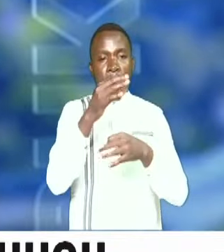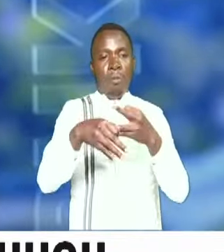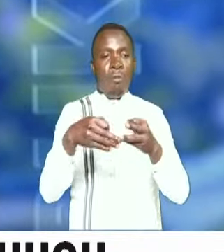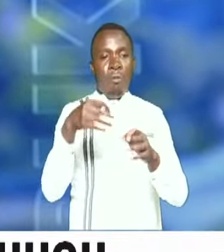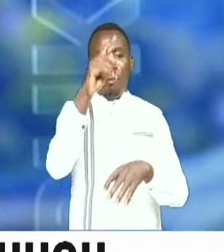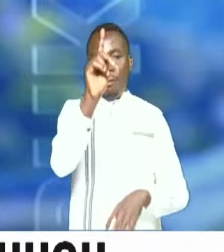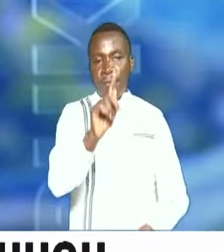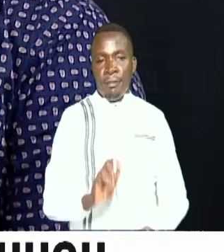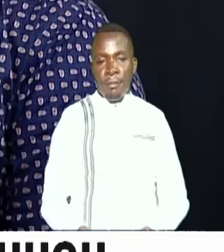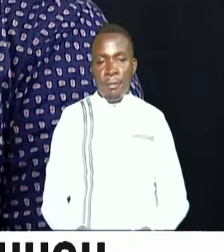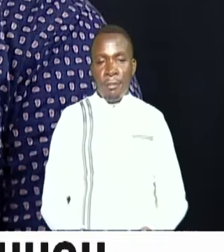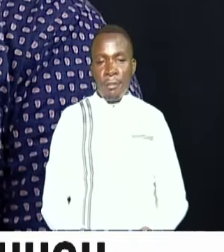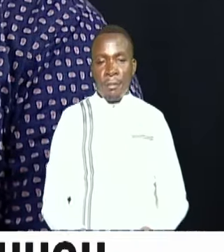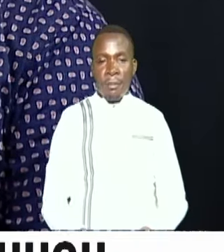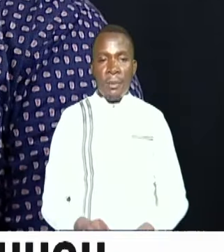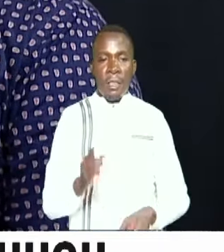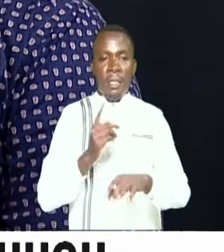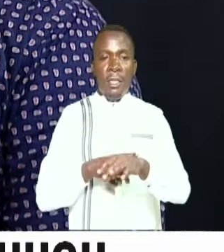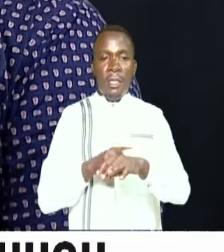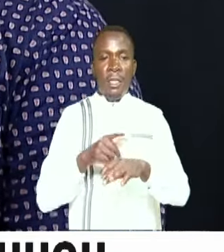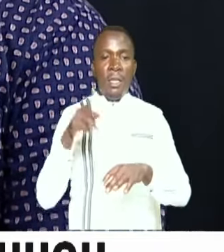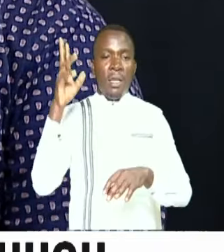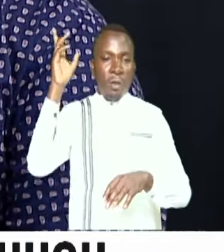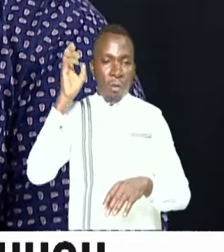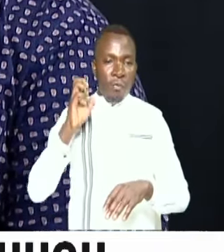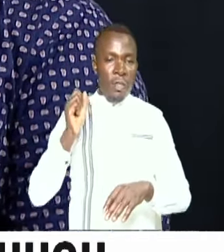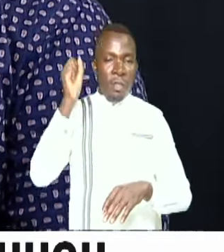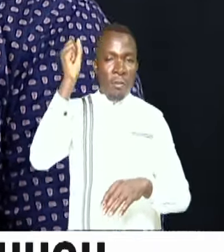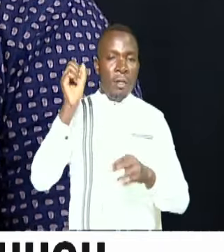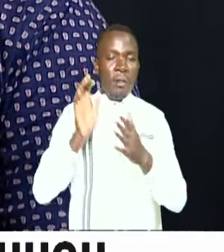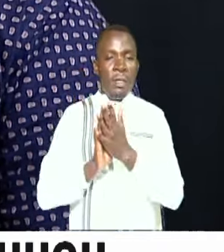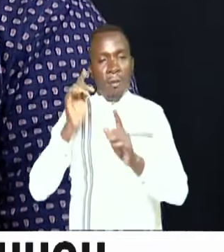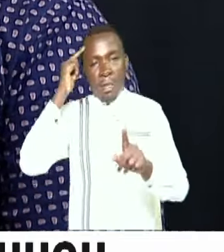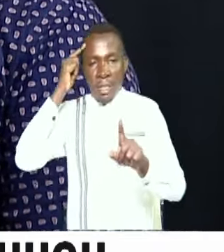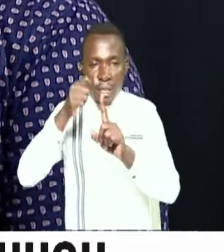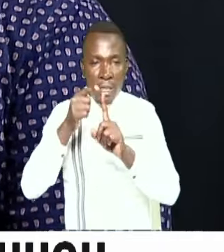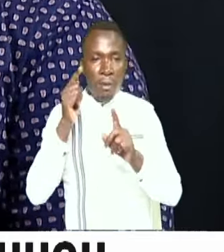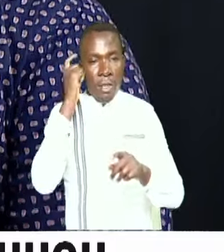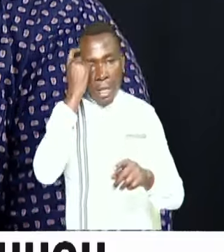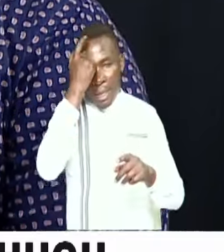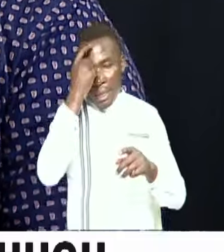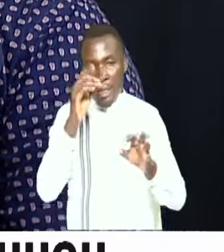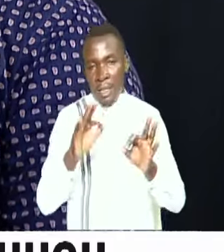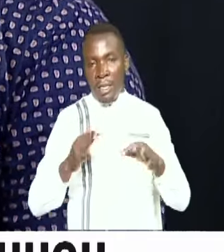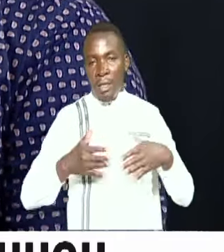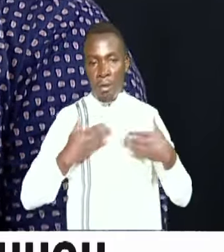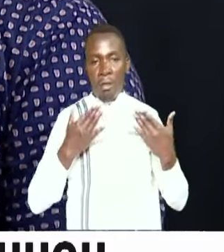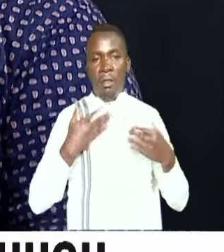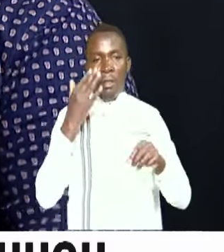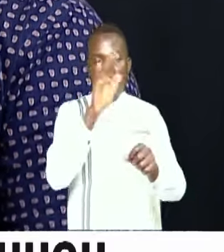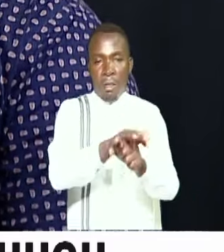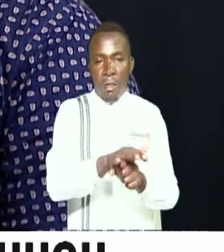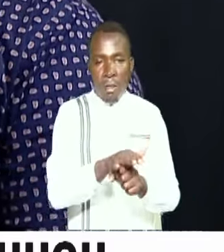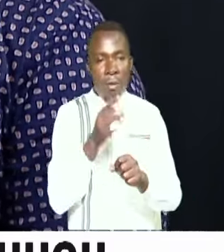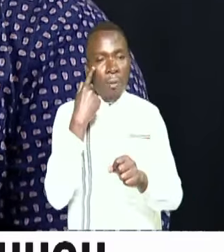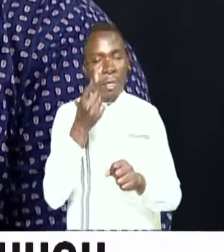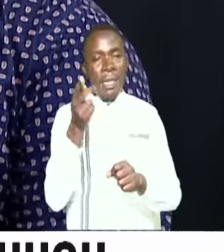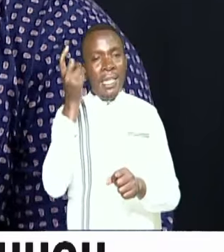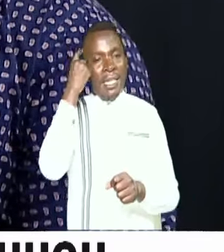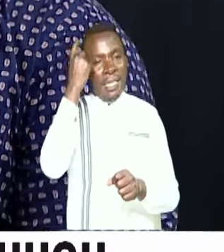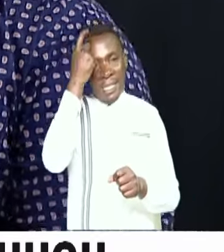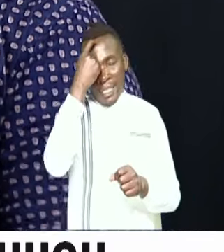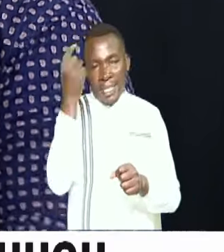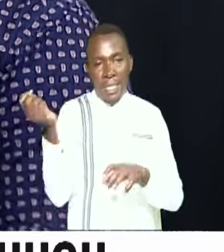murakoze iyo twumvise nk'izo ntego za guverinoma ni ikintu gishimishije cyane kuko urabona leta ishyiraho politiki